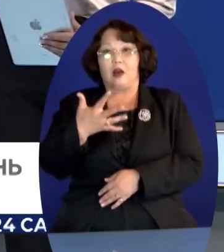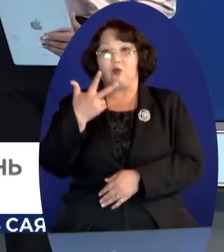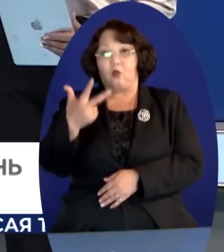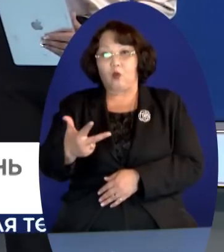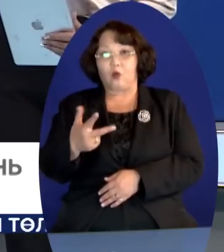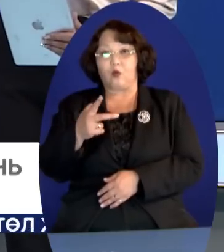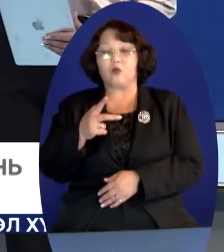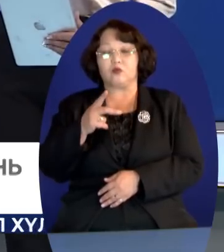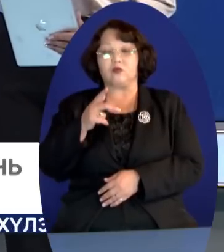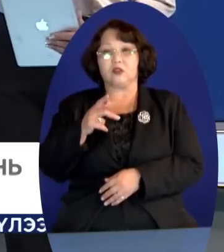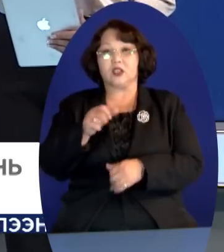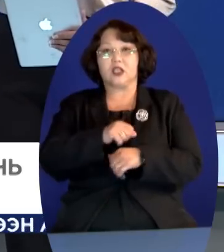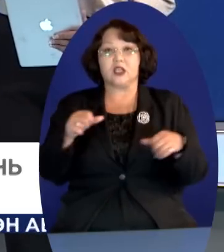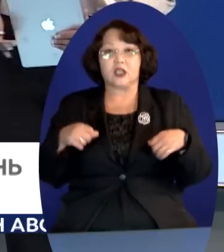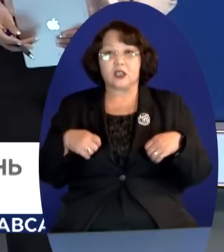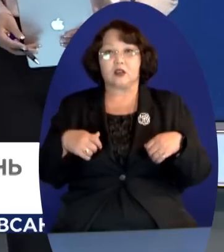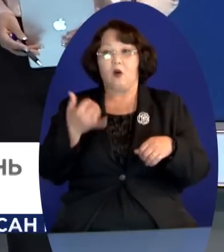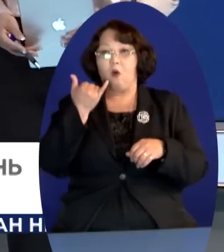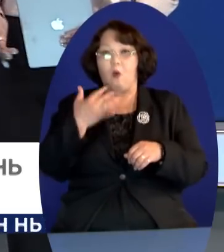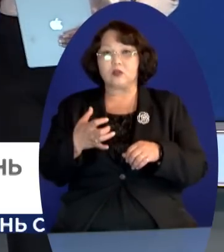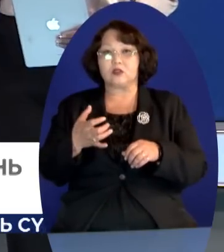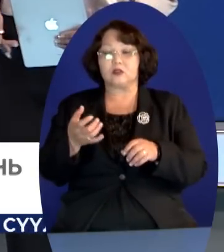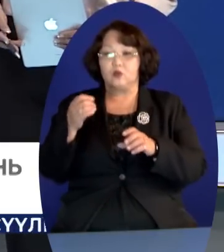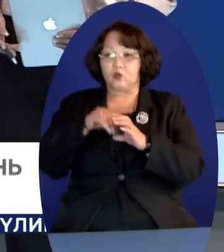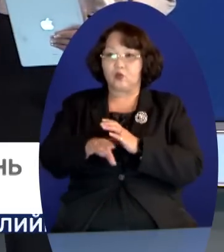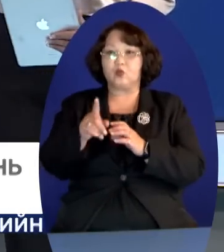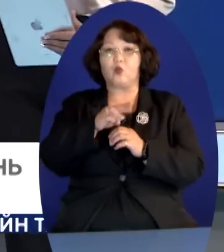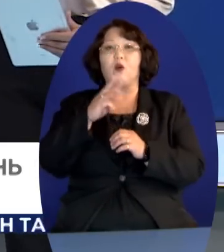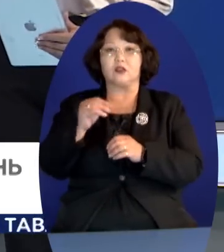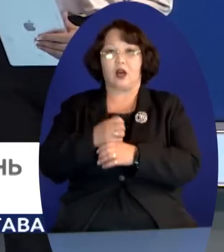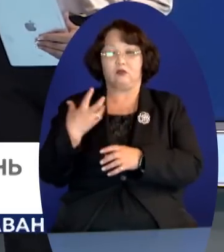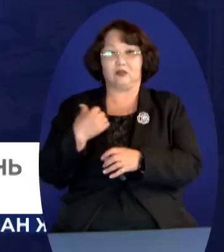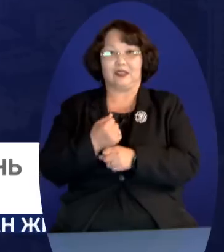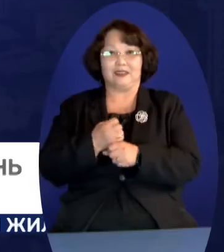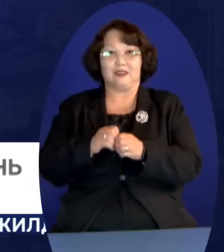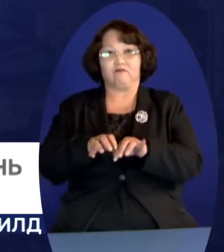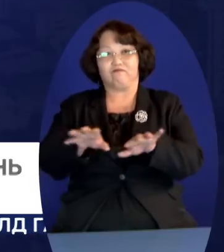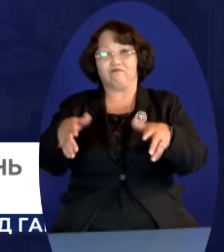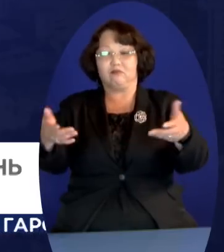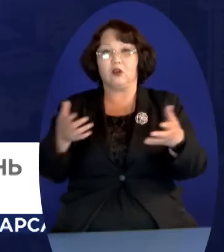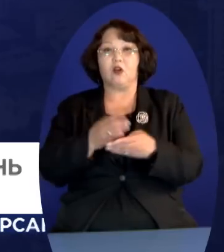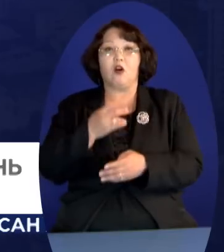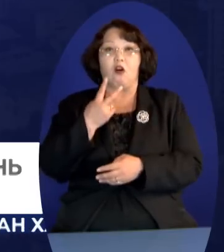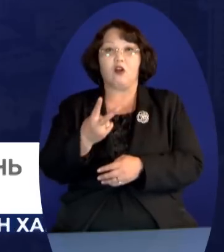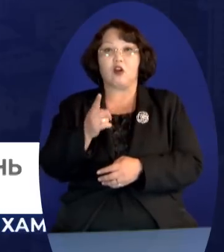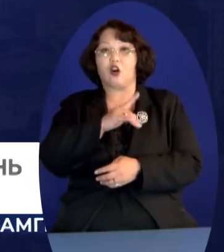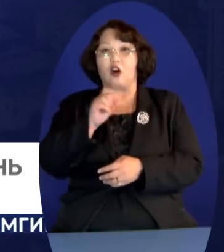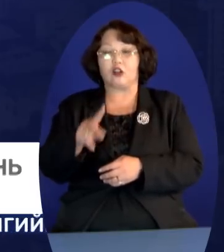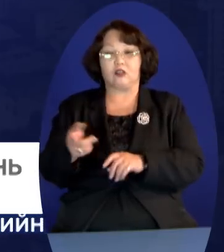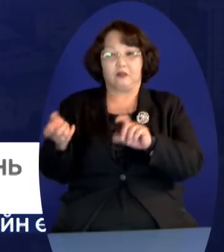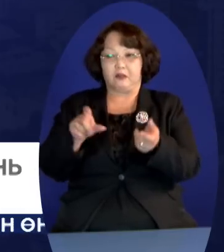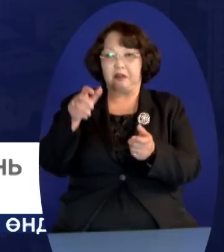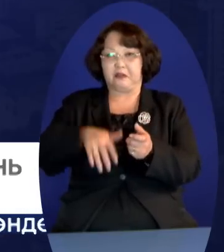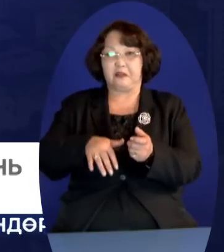53 одоо хэрэглэгчид ус түгээж ажиллах юм гэрээтэй ажиллаж байна. За тэдний хоёр хороолол нь зэвтэй ус гарч байгаа